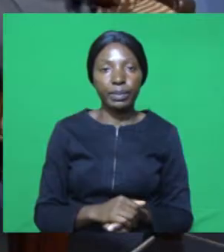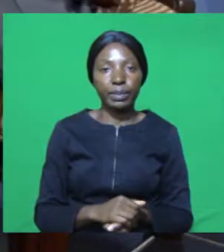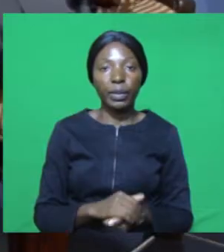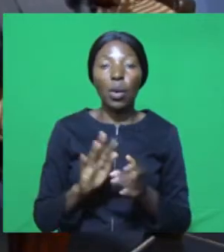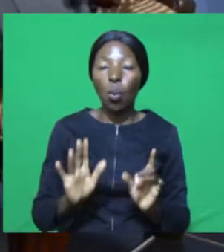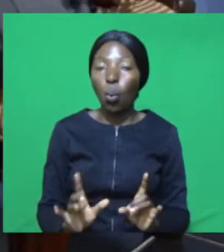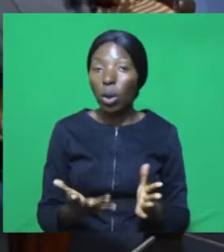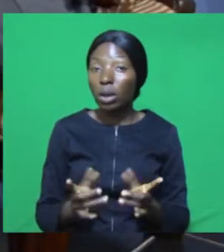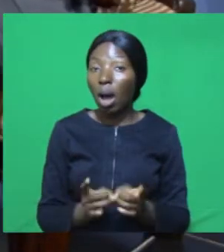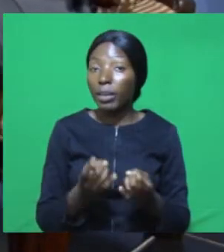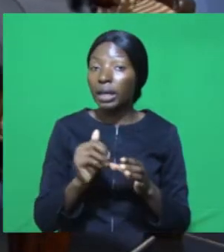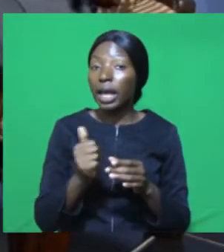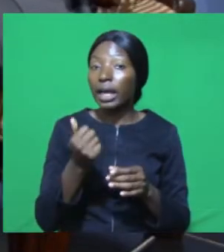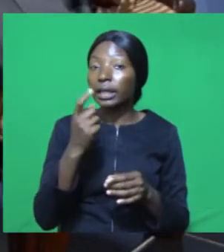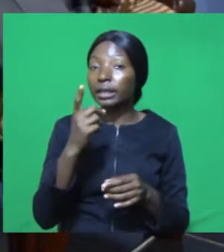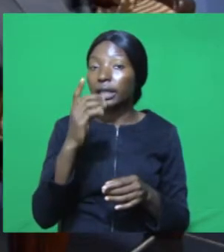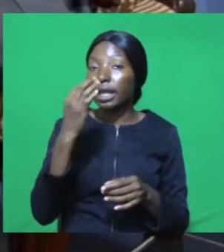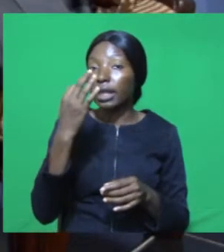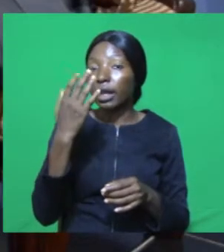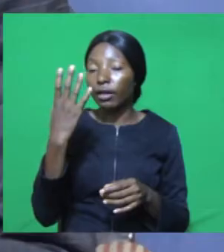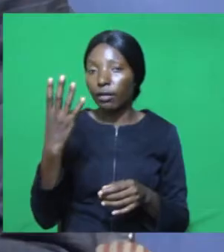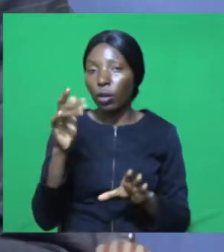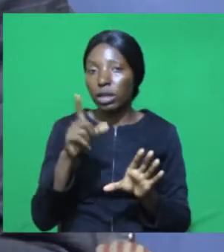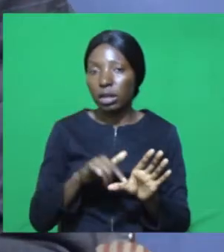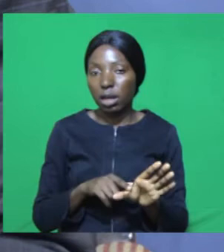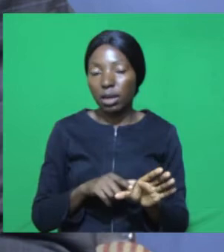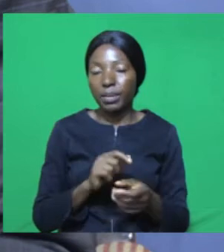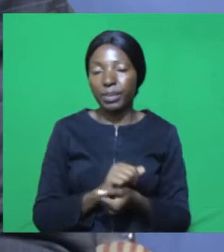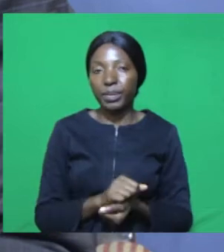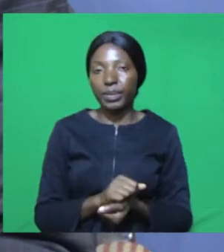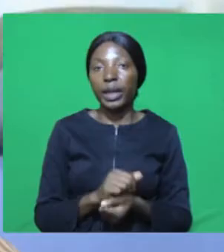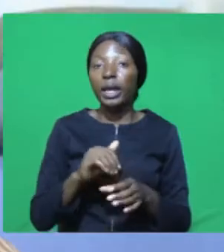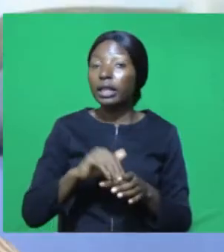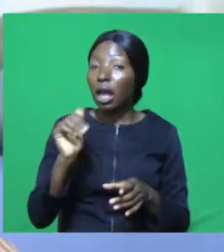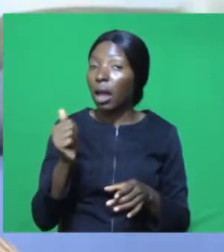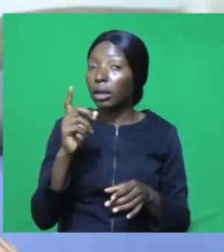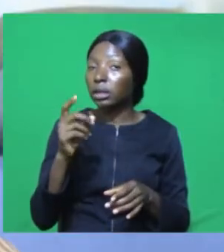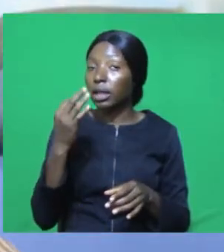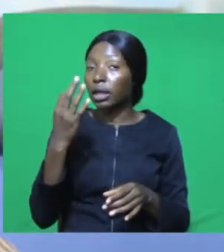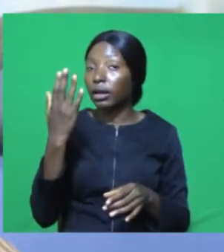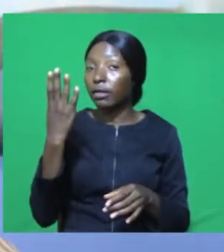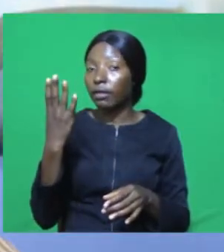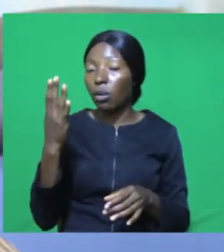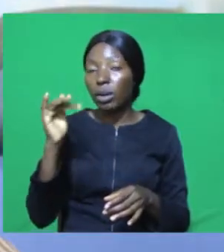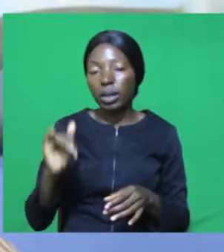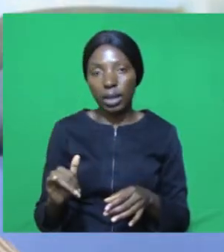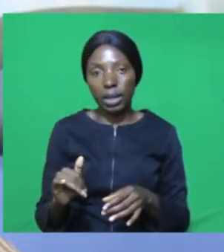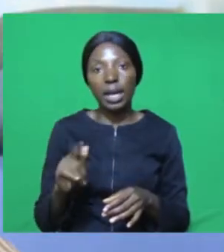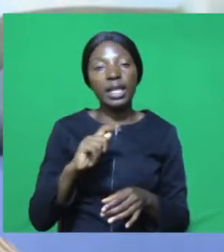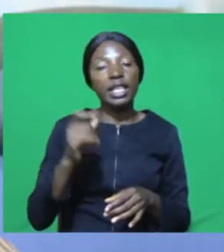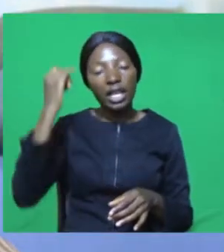AD 34. Chichakaitika ipapo. Now chichakaitika muna AD 34. Muna AD 34 kukatarisa